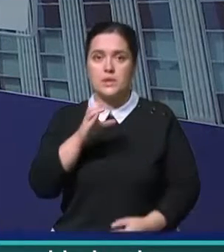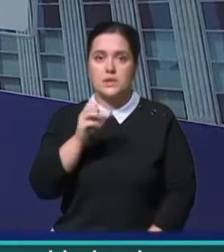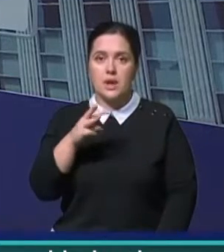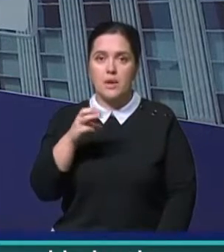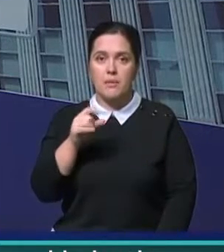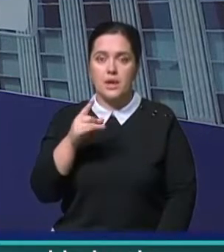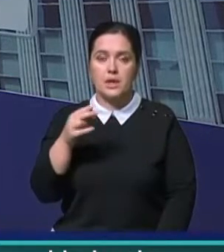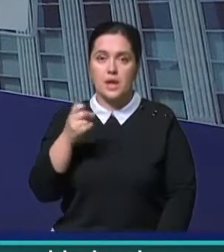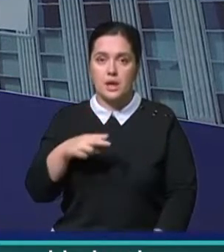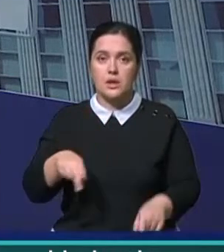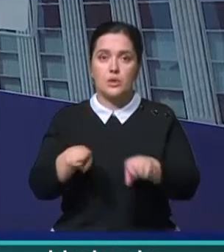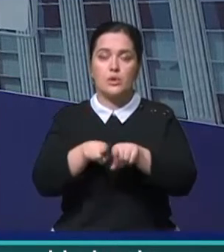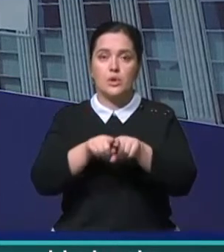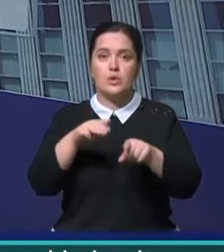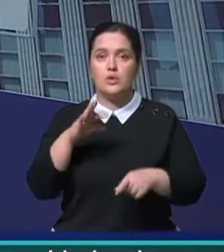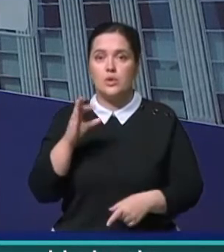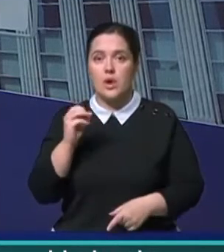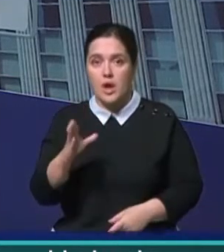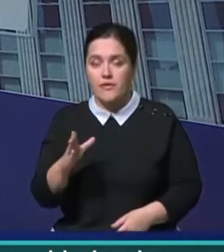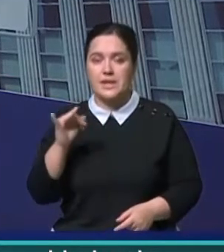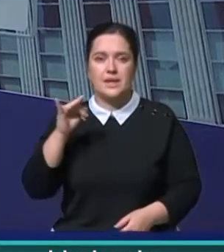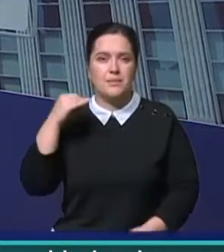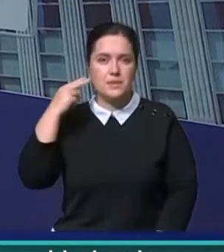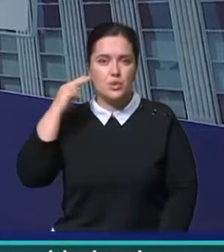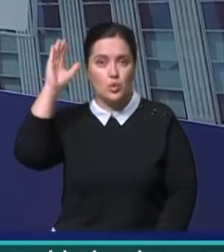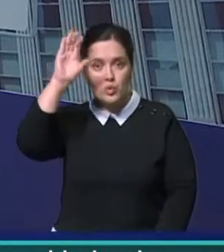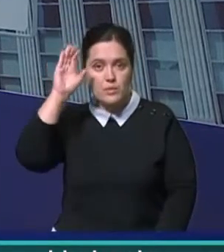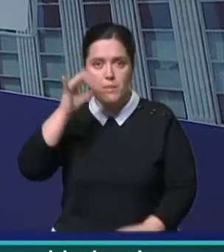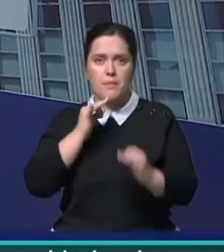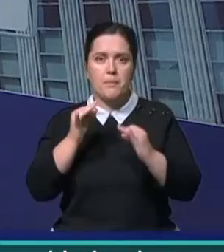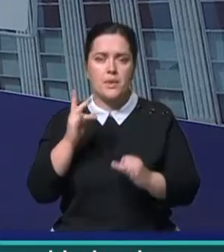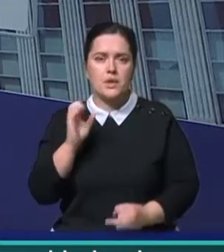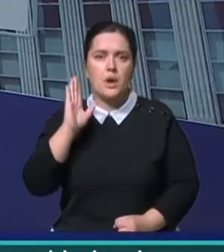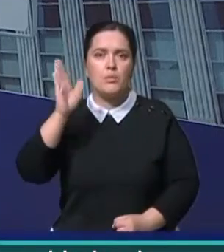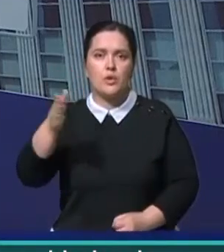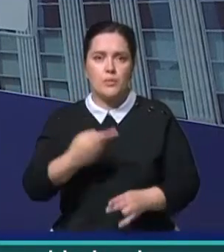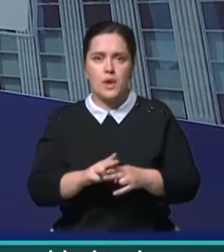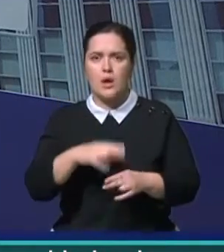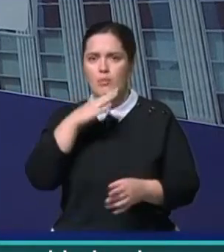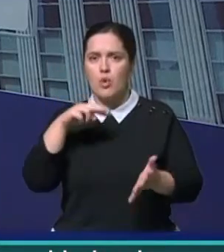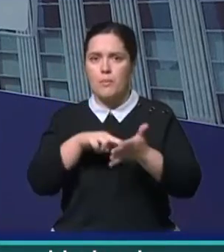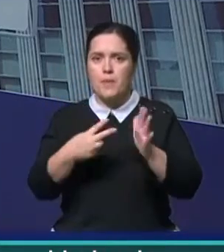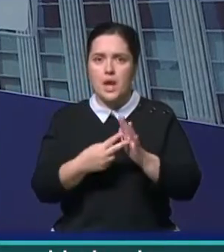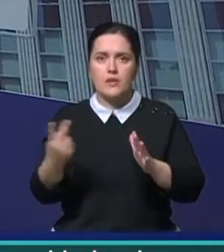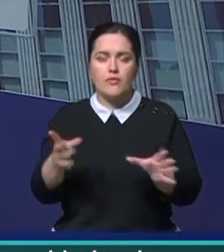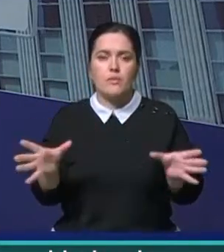самарканде касым-жомарт токаев также и шавкат мирзиеев поговорили о перспективах укрепления многопланового двустороннего сотрудничества